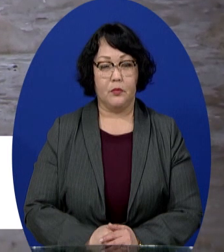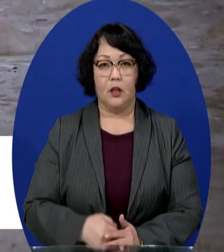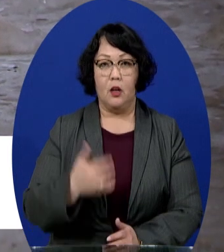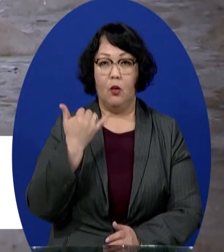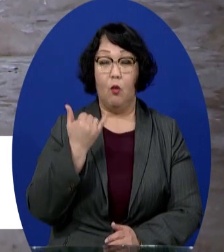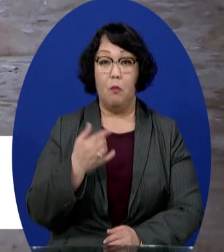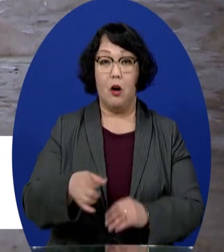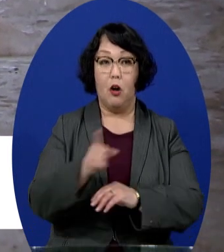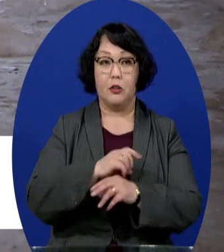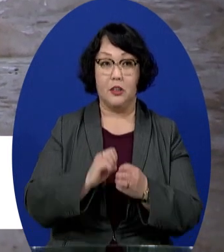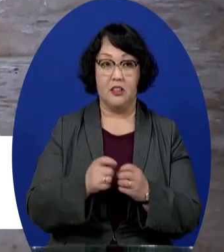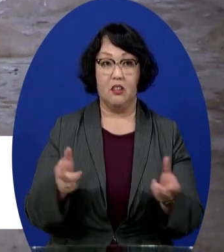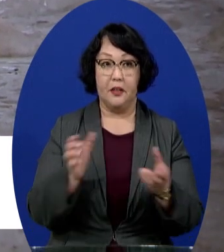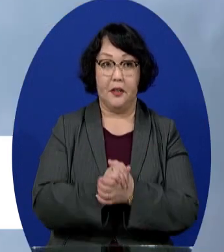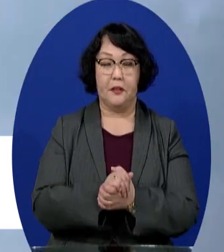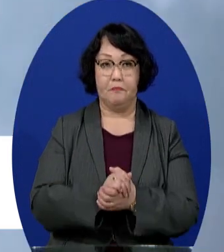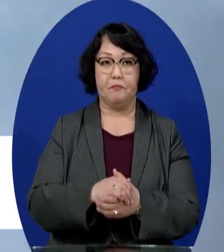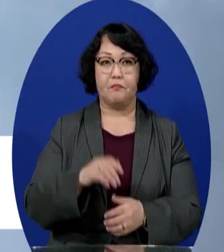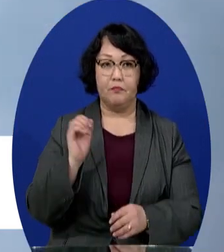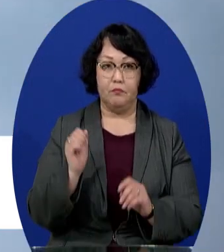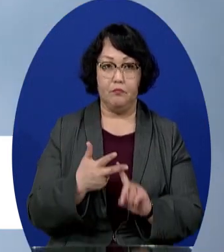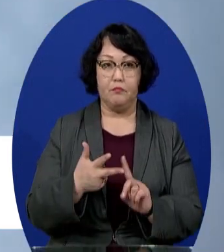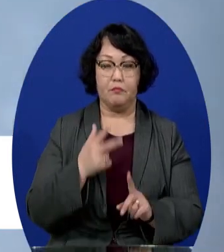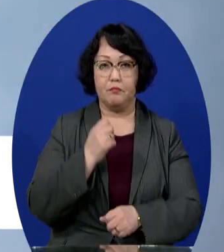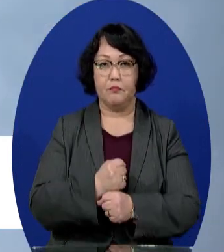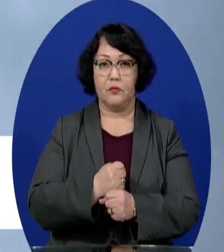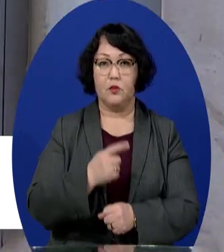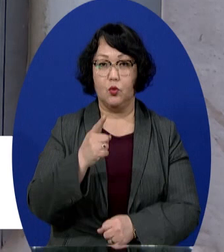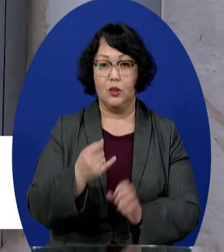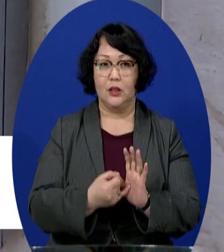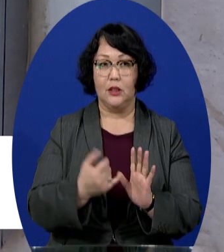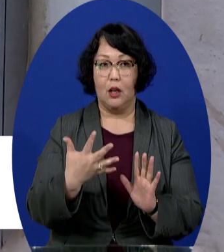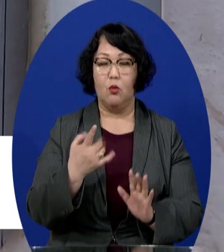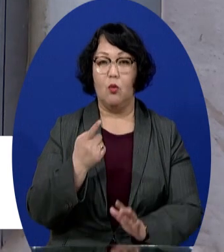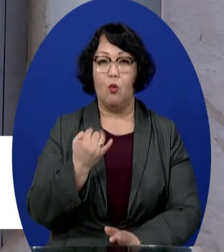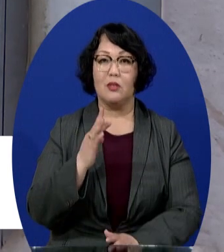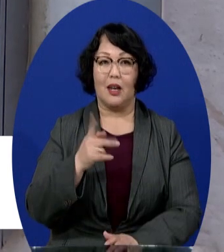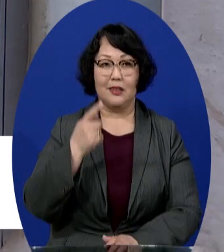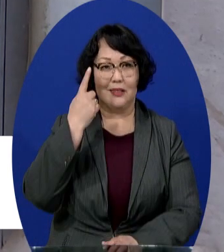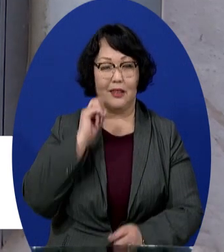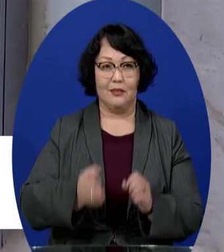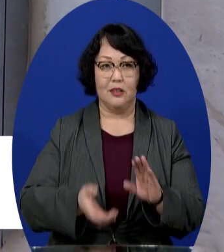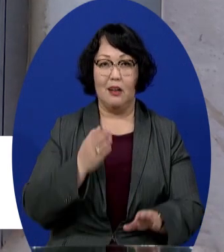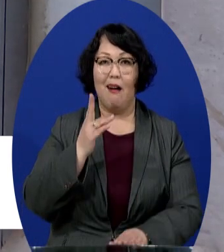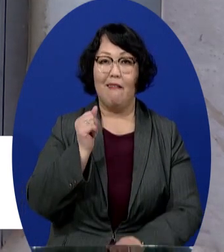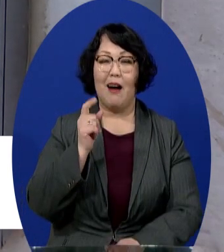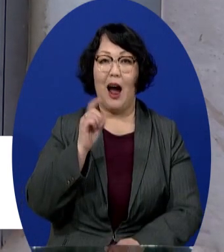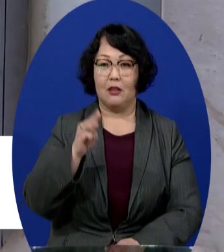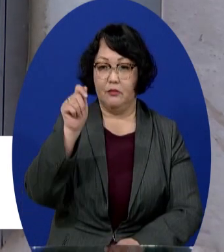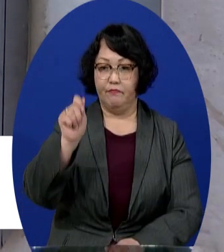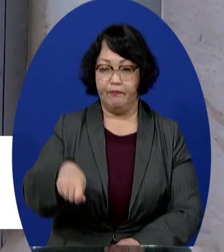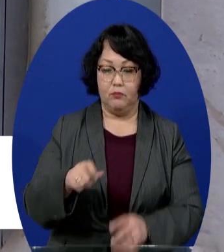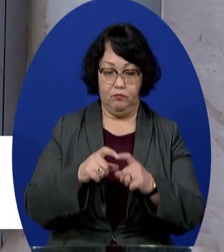Нийслэлд хэрэгжих компакт гэрээний 3 дахь ажил нь нэмж 165 хутгийг ухаалаг болгоно. Өөрөөр хэлбэл карт оншуулад 24 цагийн